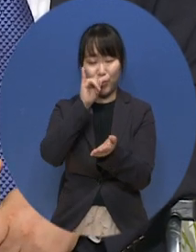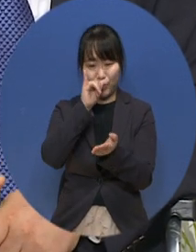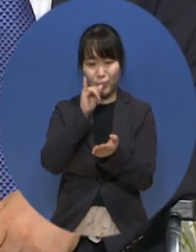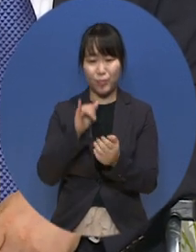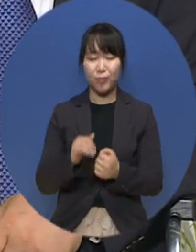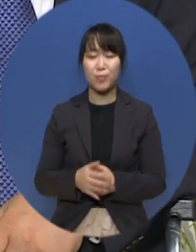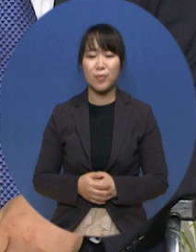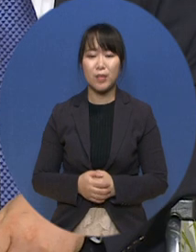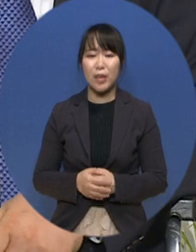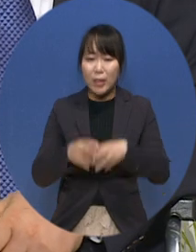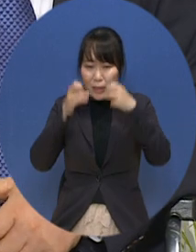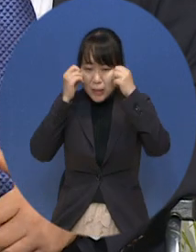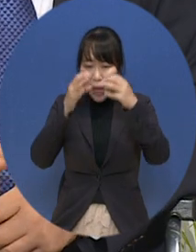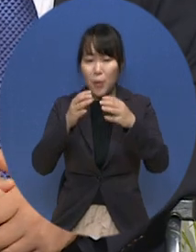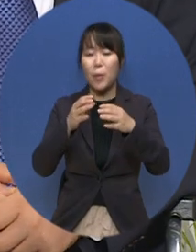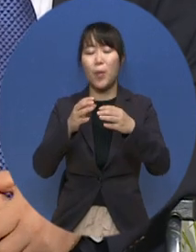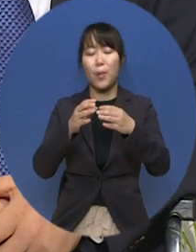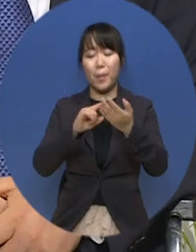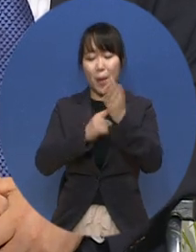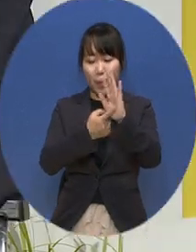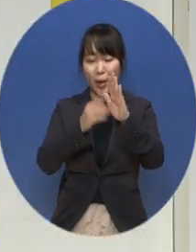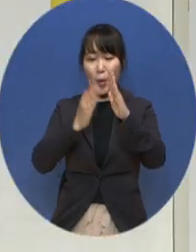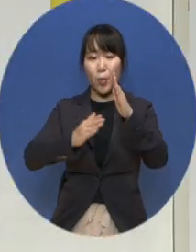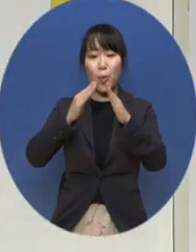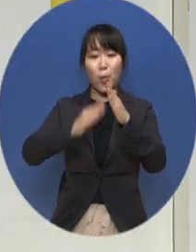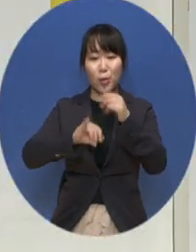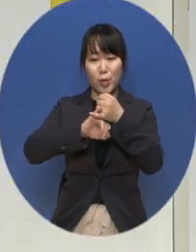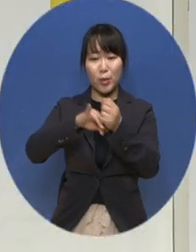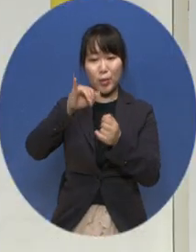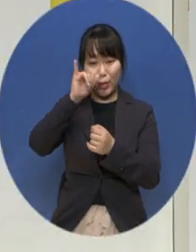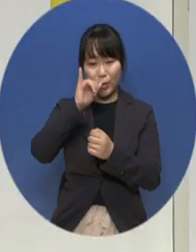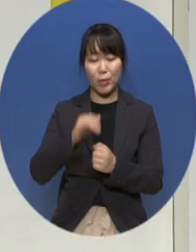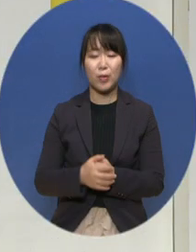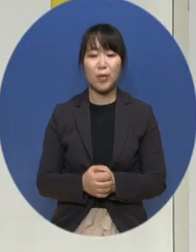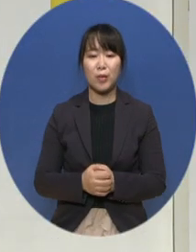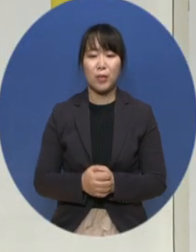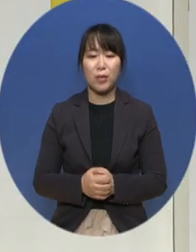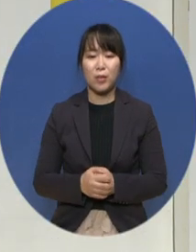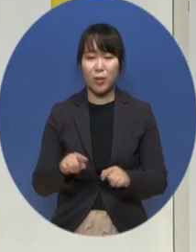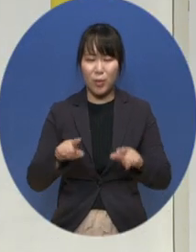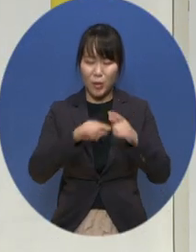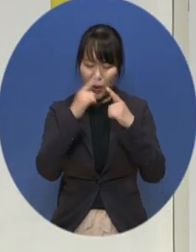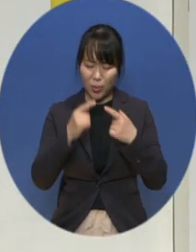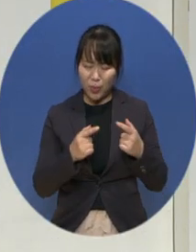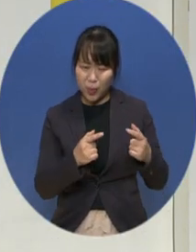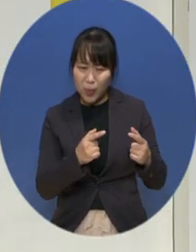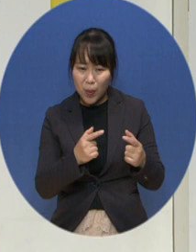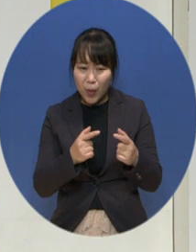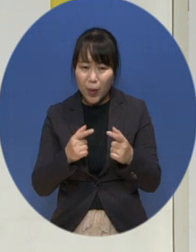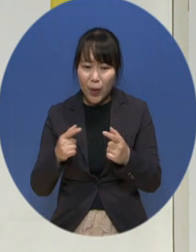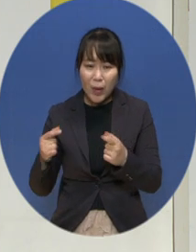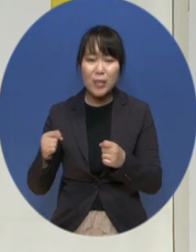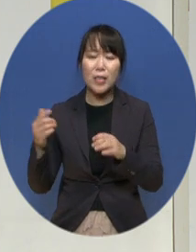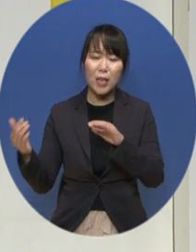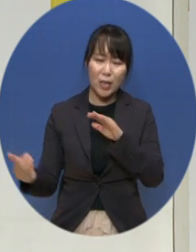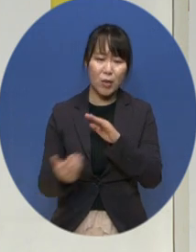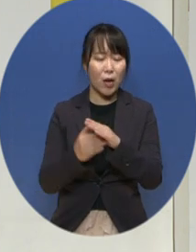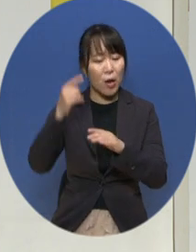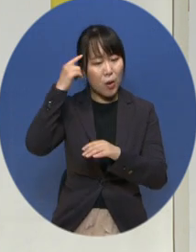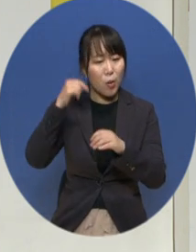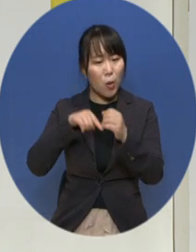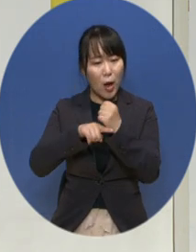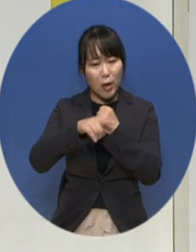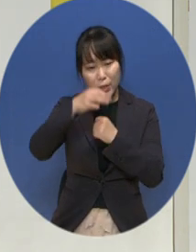있구요 예 새로 제기된 이제 쪽 공약도 있구요 예 이거 똑같 취했던 이루어야 과학기술